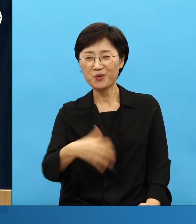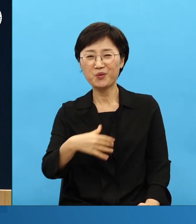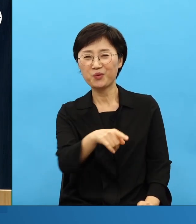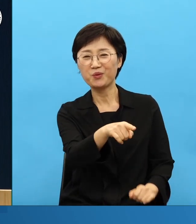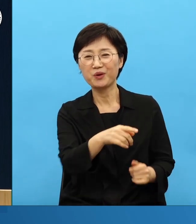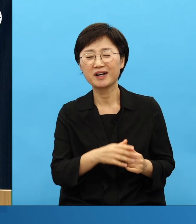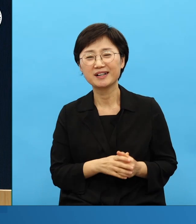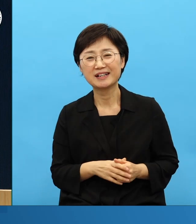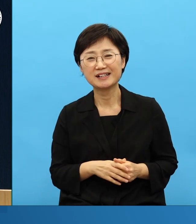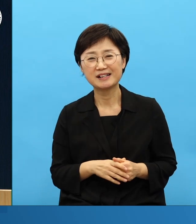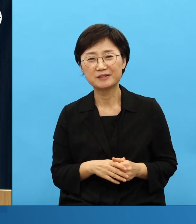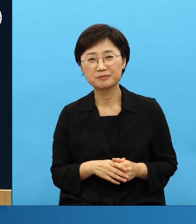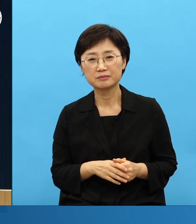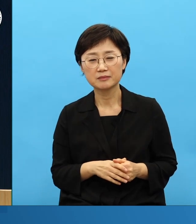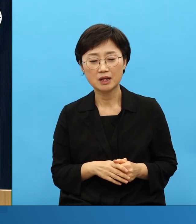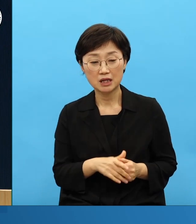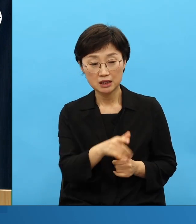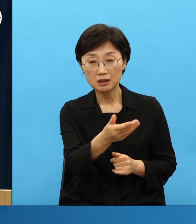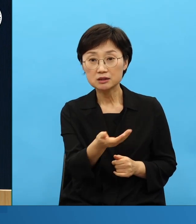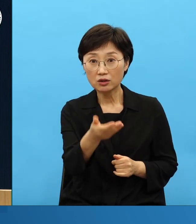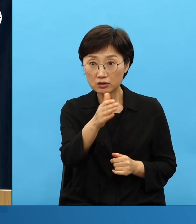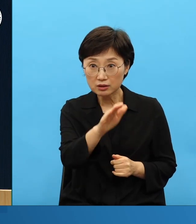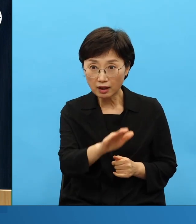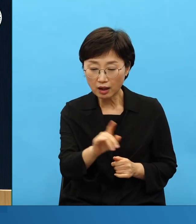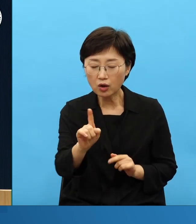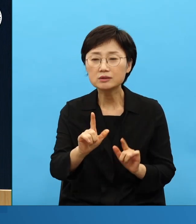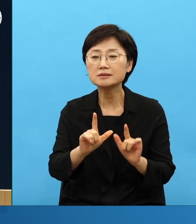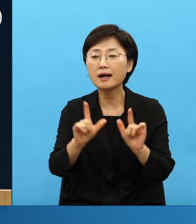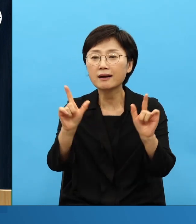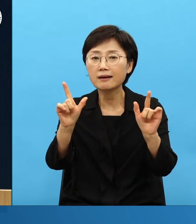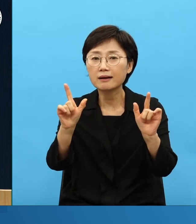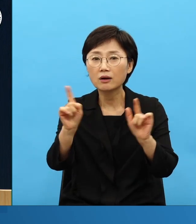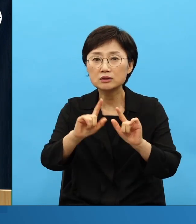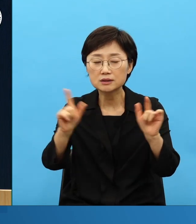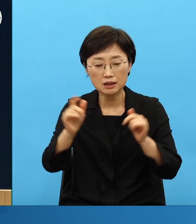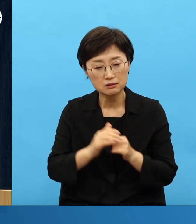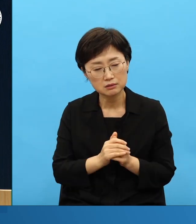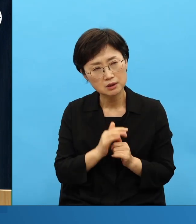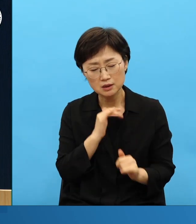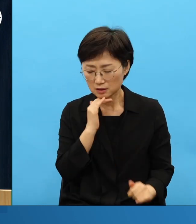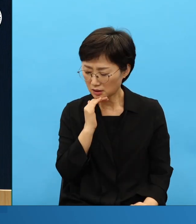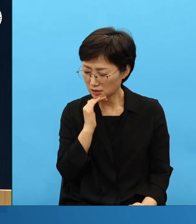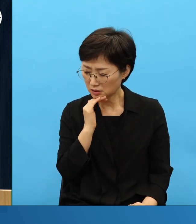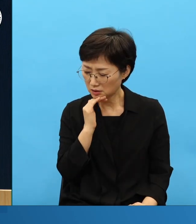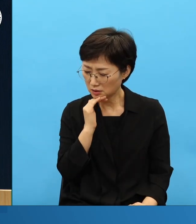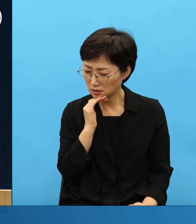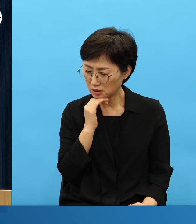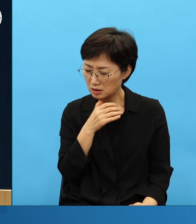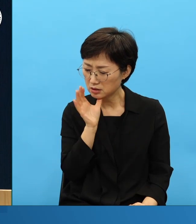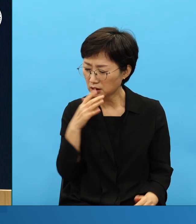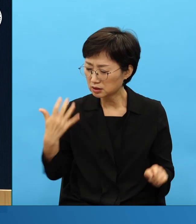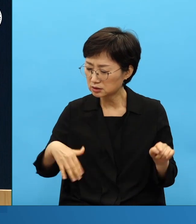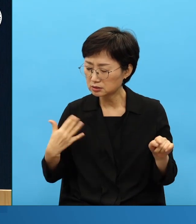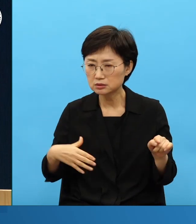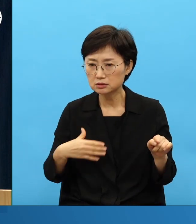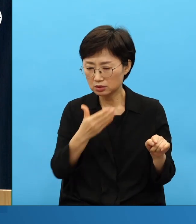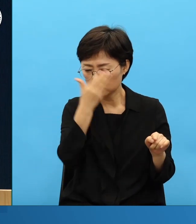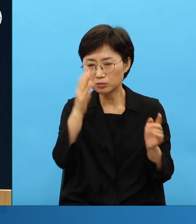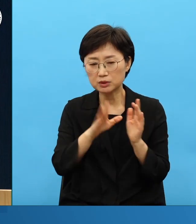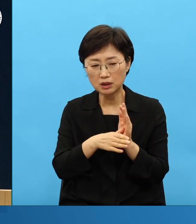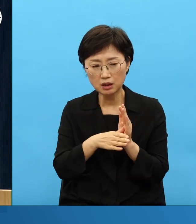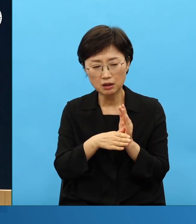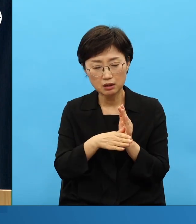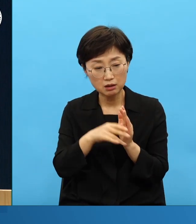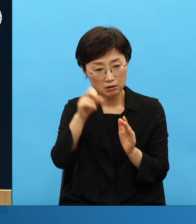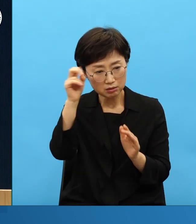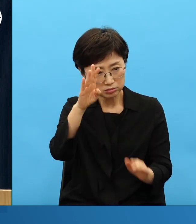very active in society. 그렇게 고생했는데 어느 날 보니까 나이도 별로 되지 않았는데 이 병이